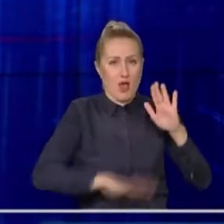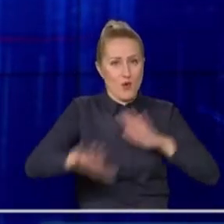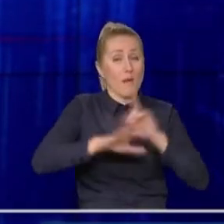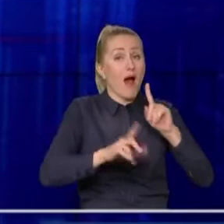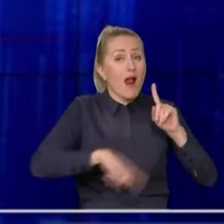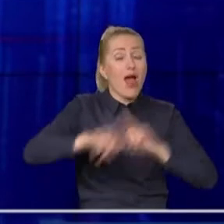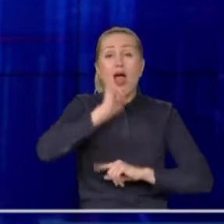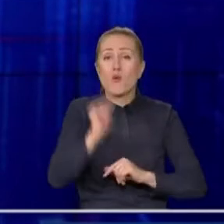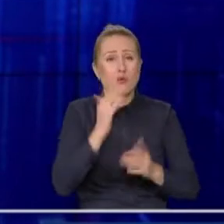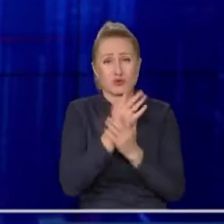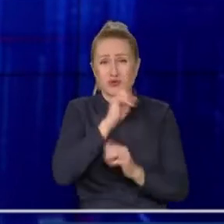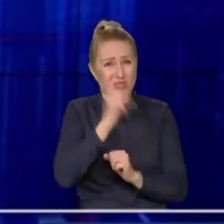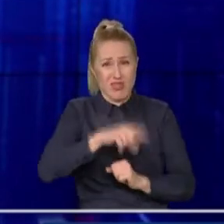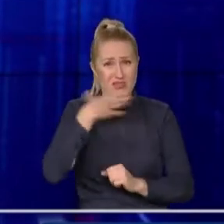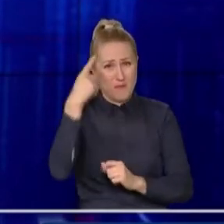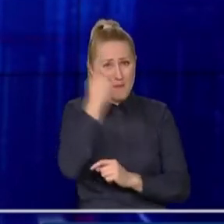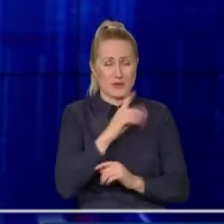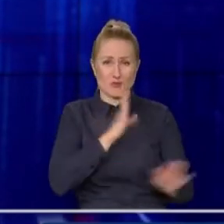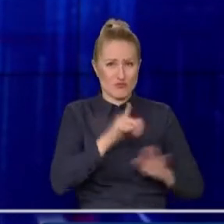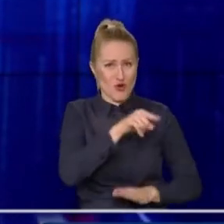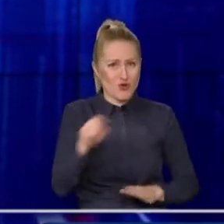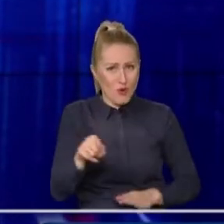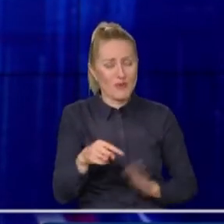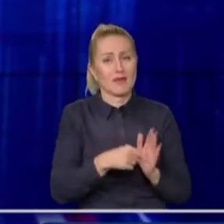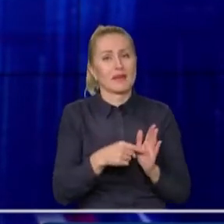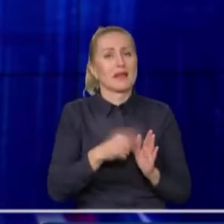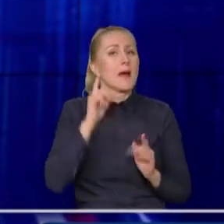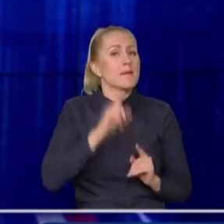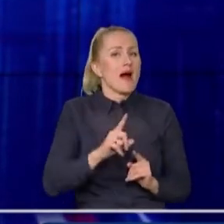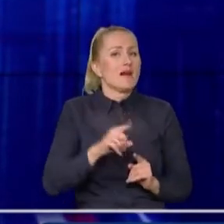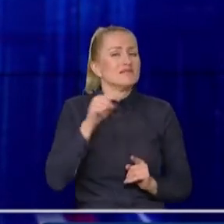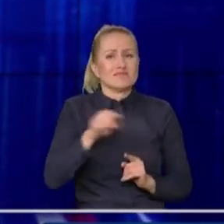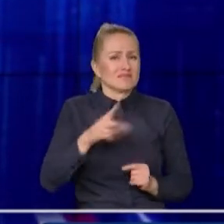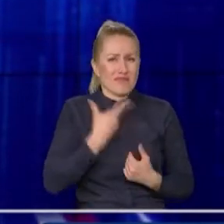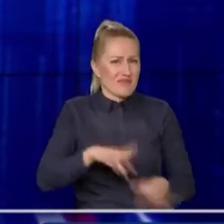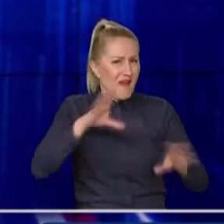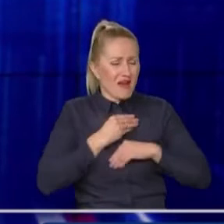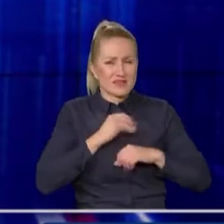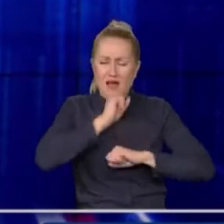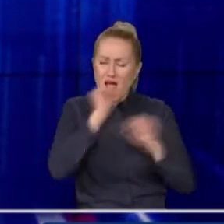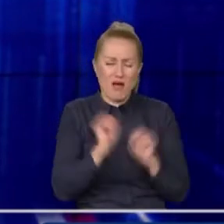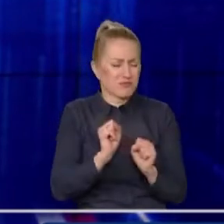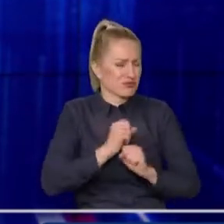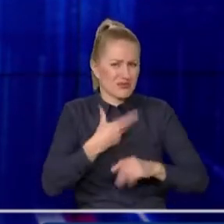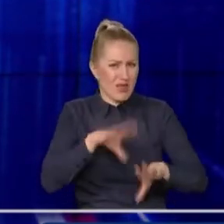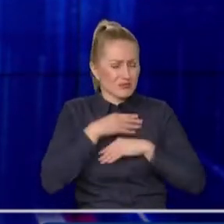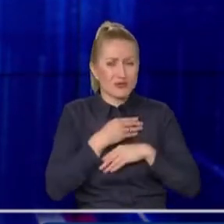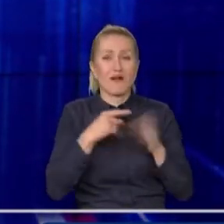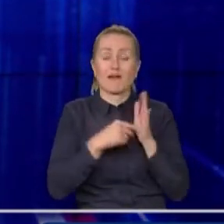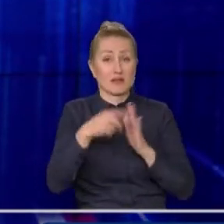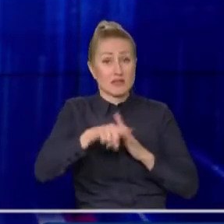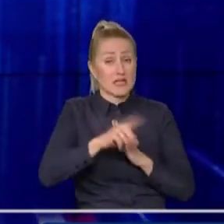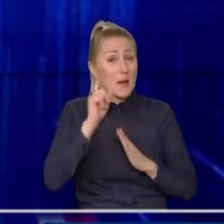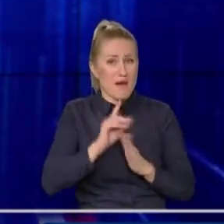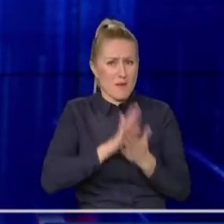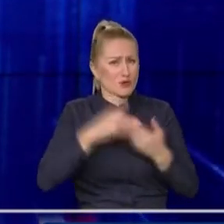nie myśli w takich właśnie kategoriach. To naprawdę jest coś nieakceptowalnego, niedopuszczalnego, żeby w tak